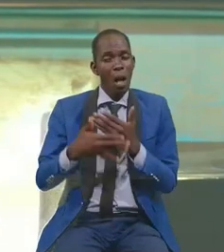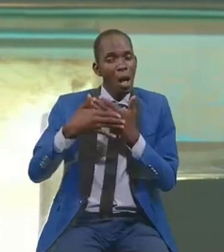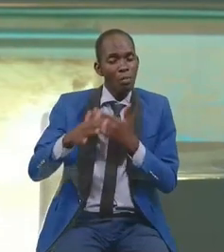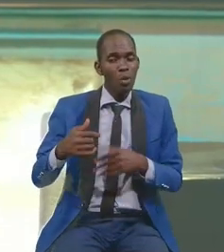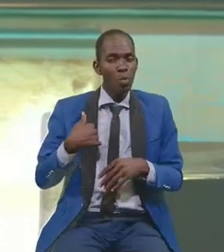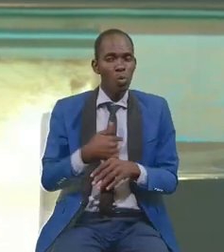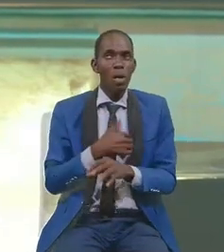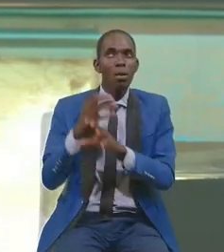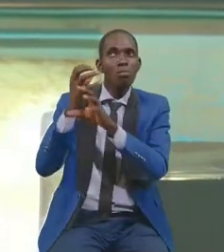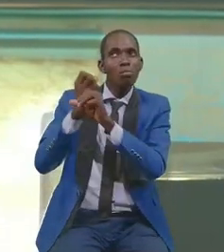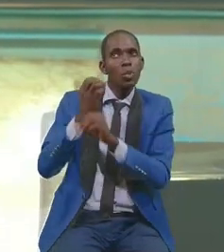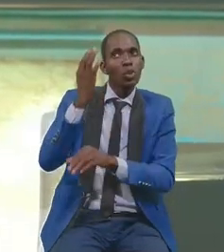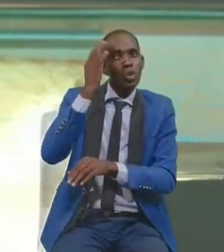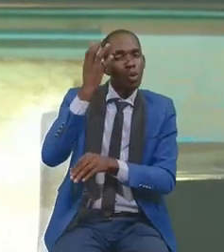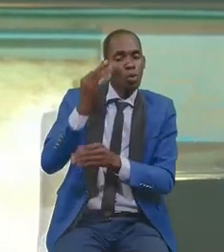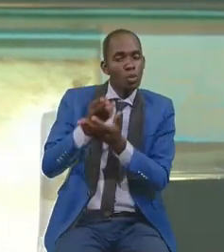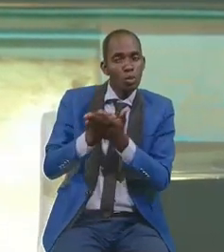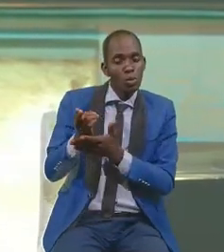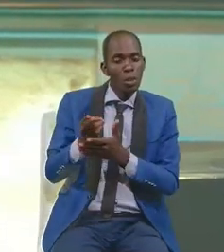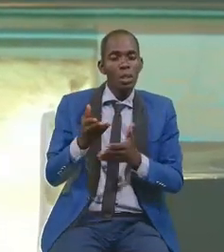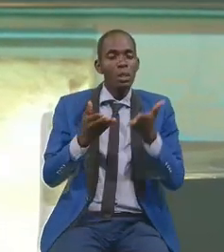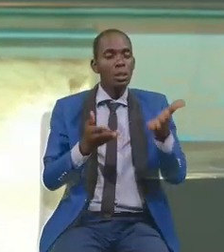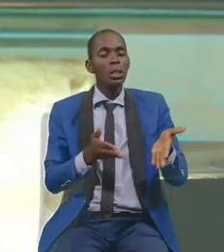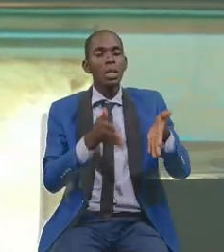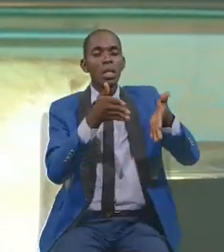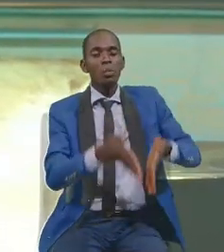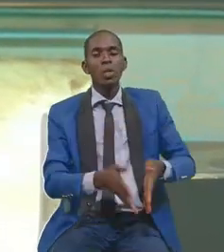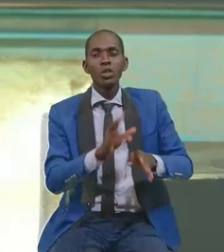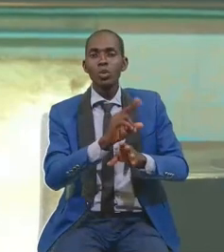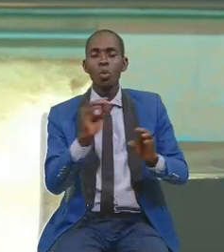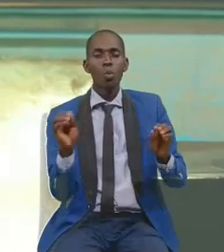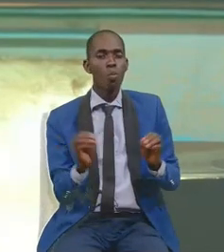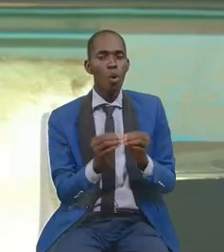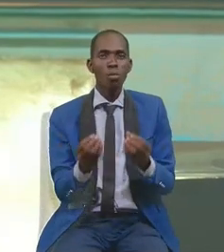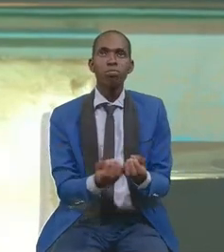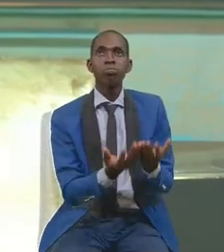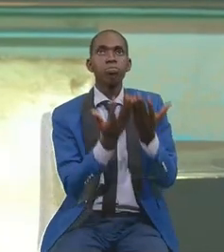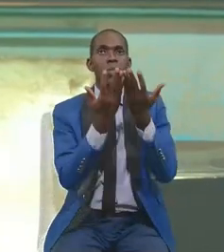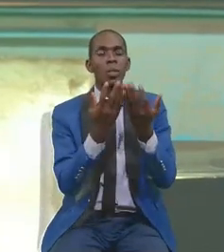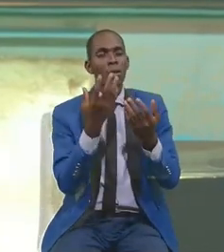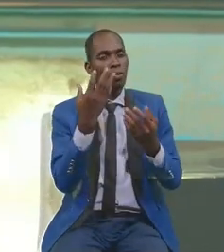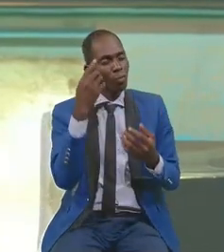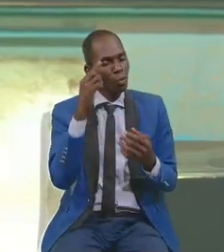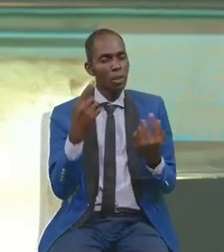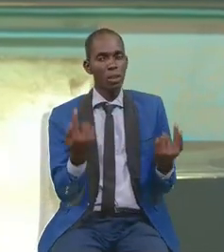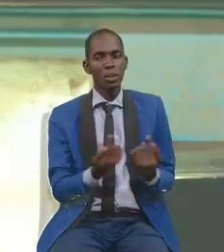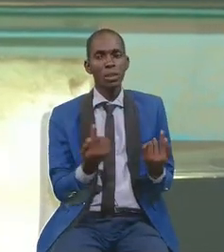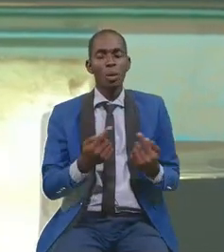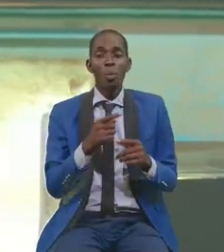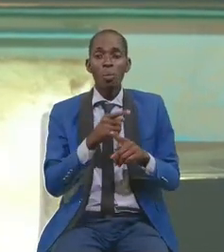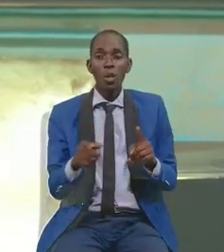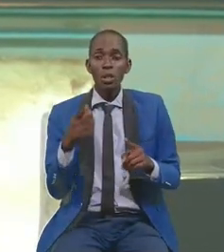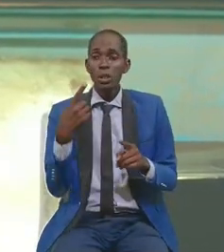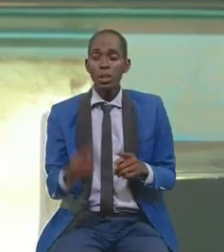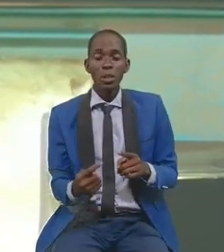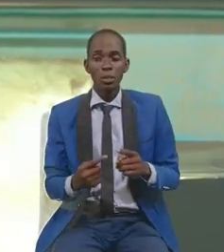ne reste plus de sacrifice pour les péchés, mais une attente terrible du jugement